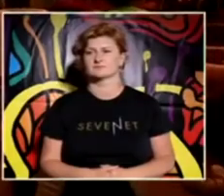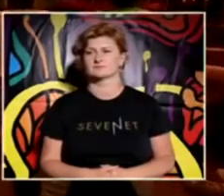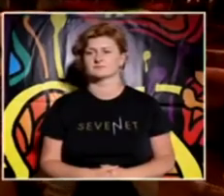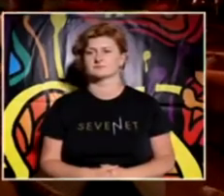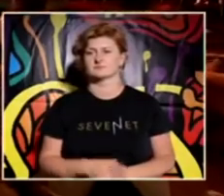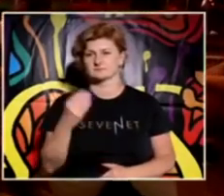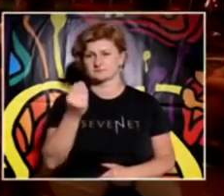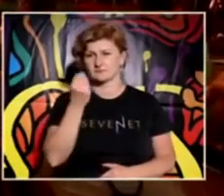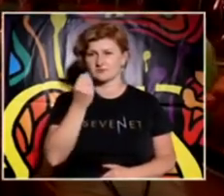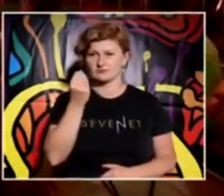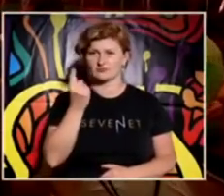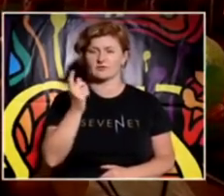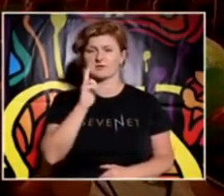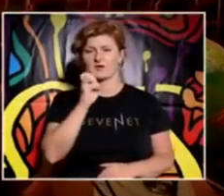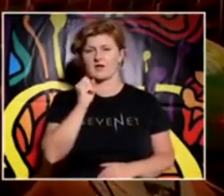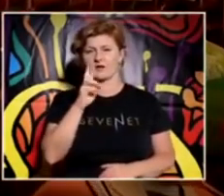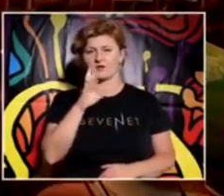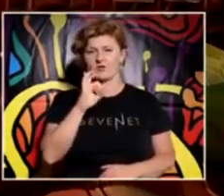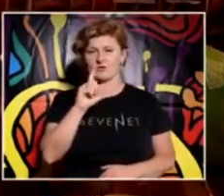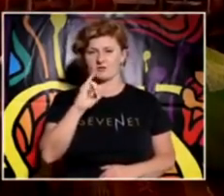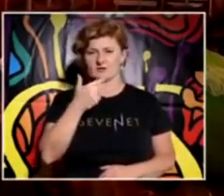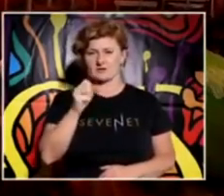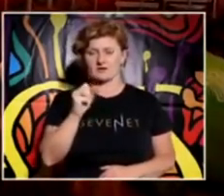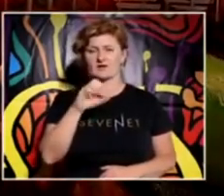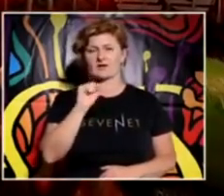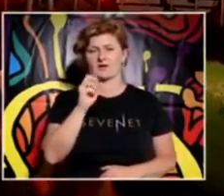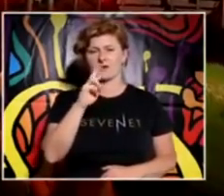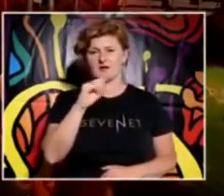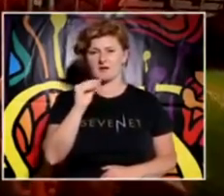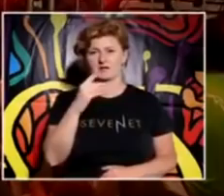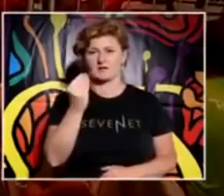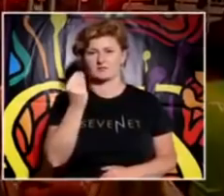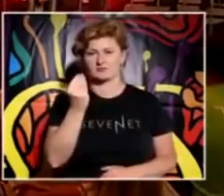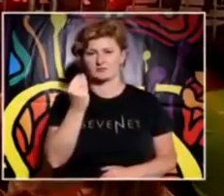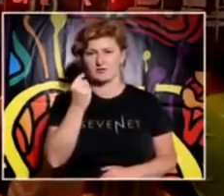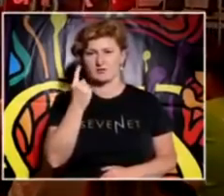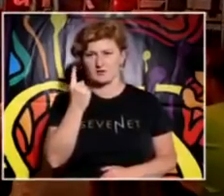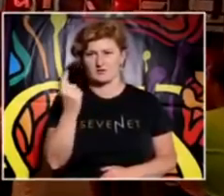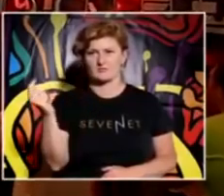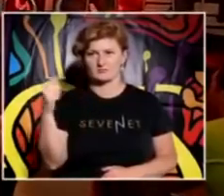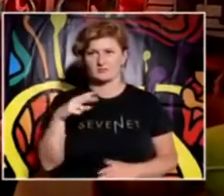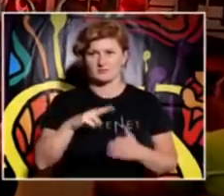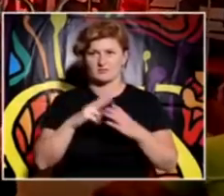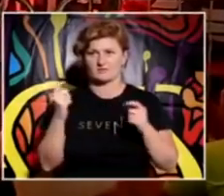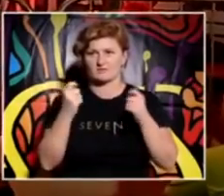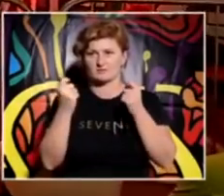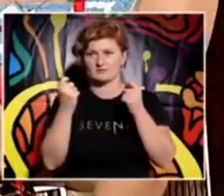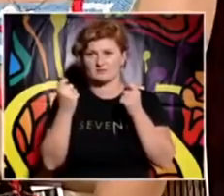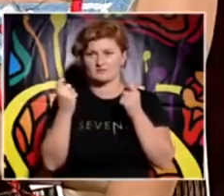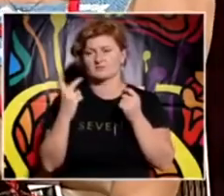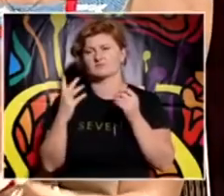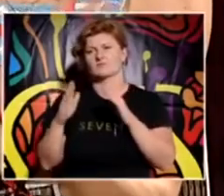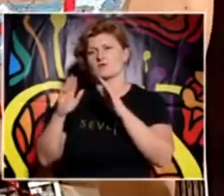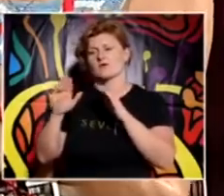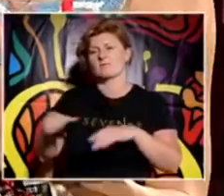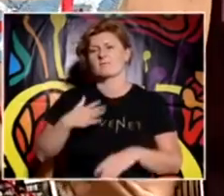Jeszcze w przypadku Karoliny i Jarka jest jedna postać, której przyjechał z wami na festiwal, czy nie, swoją drogą? Mop został w domu u babci, ale chętnie